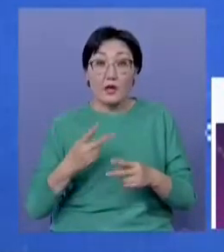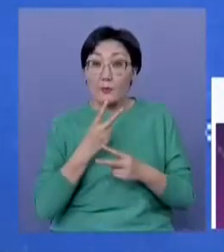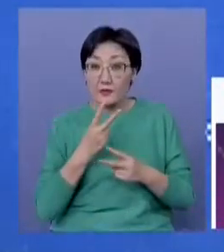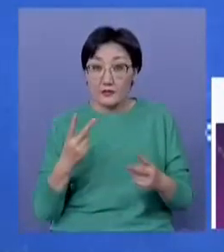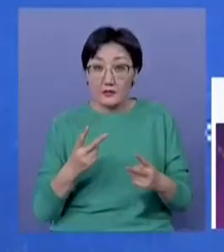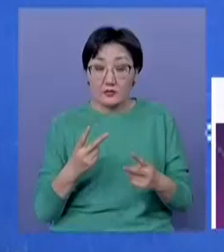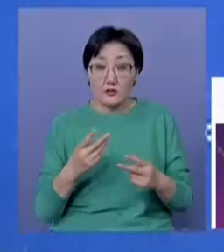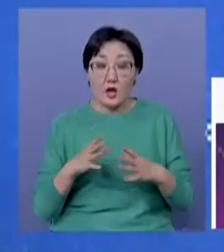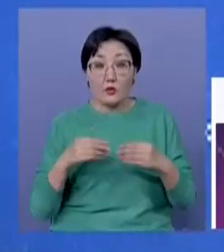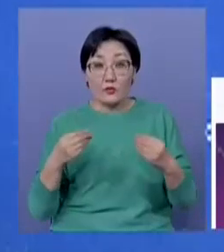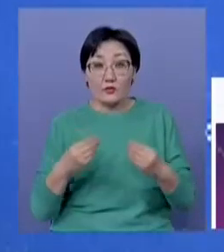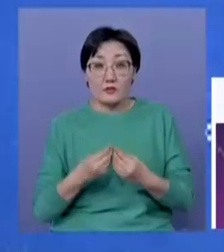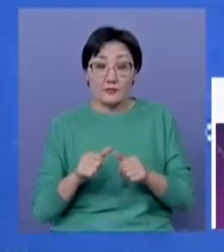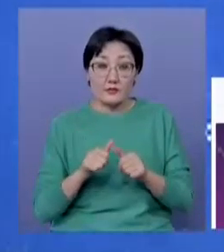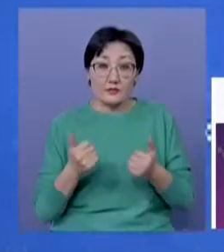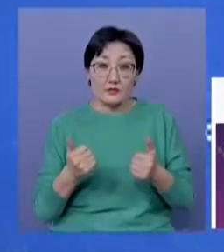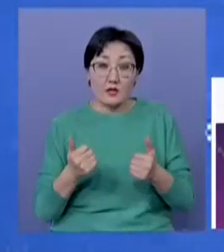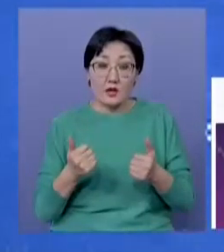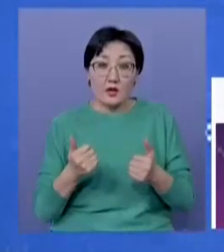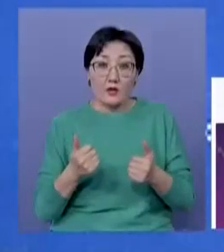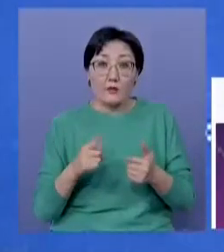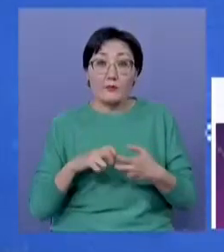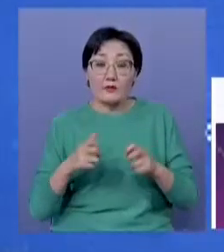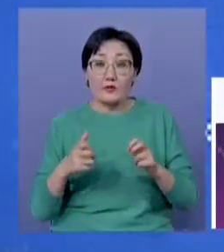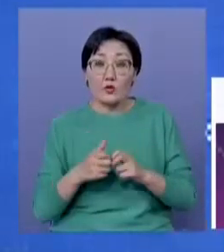байқағанымыз отбасы бұзылуының ықпалы